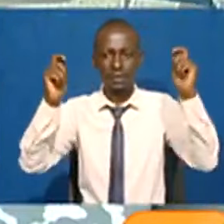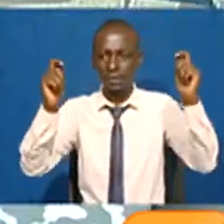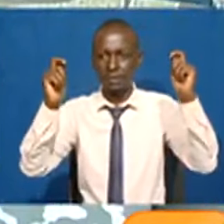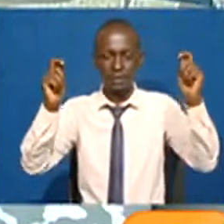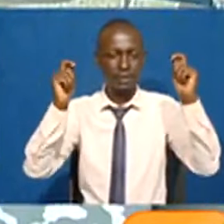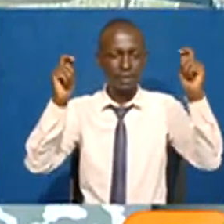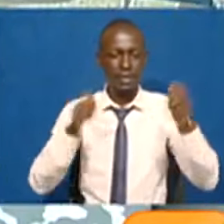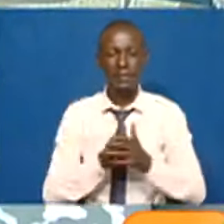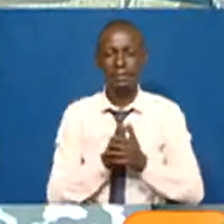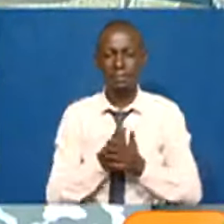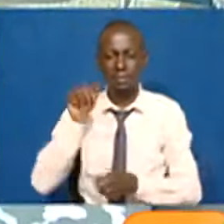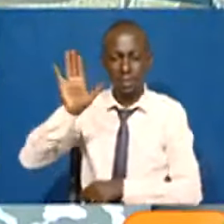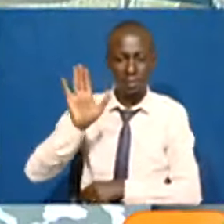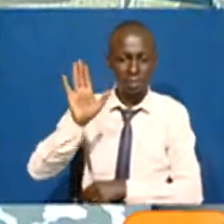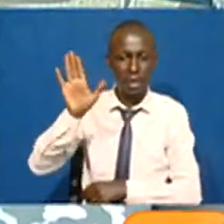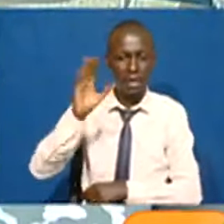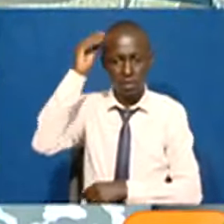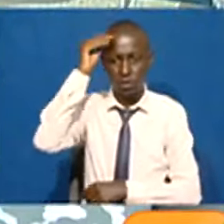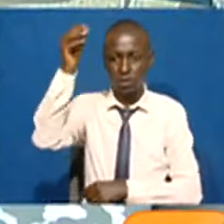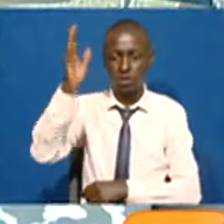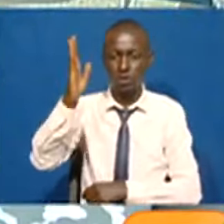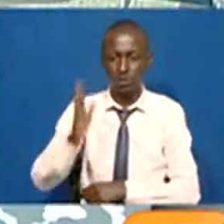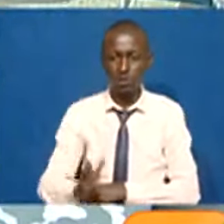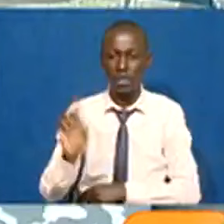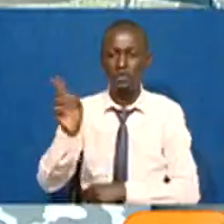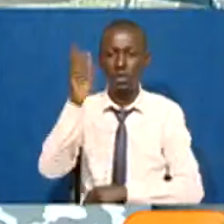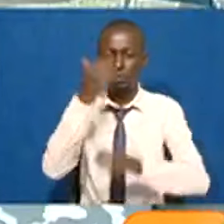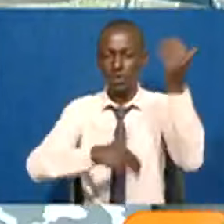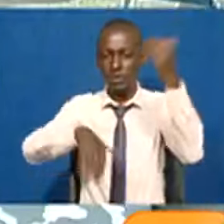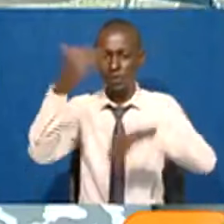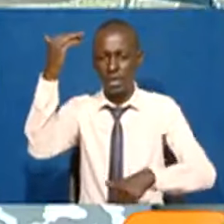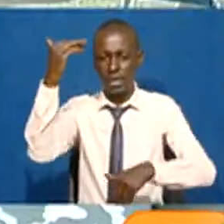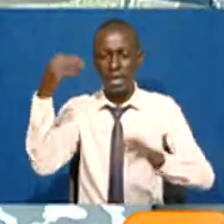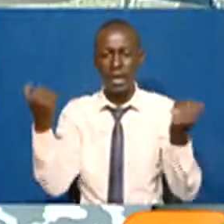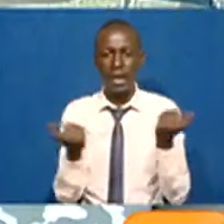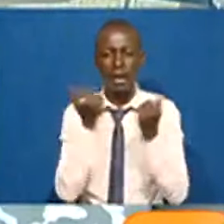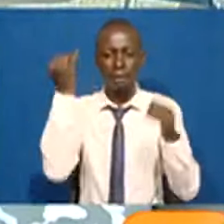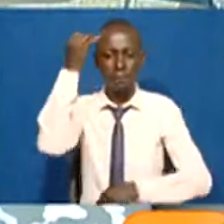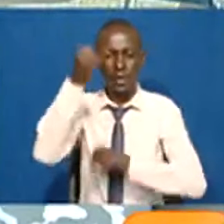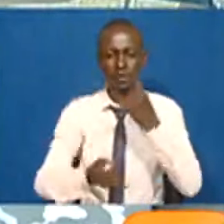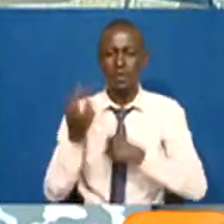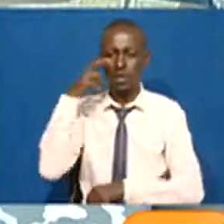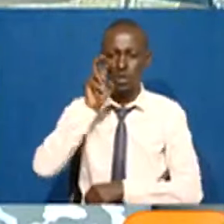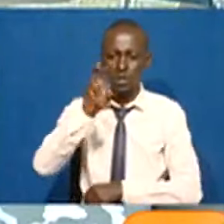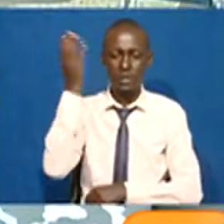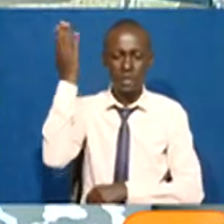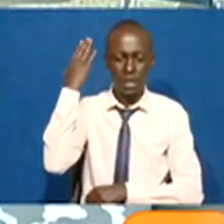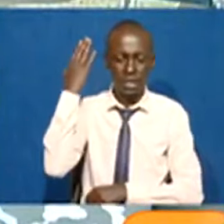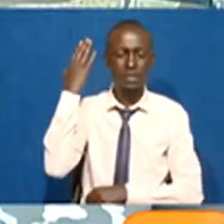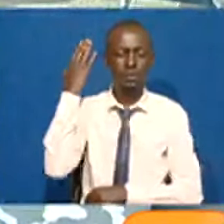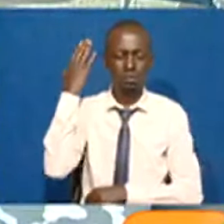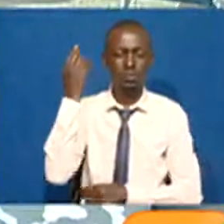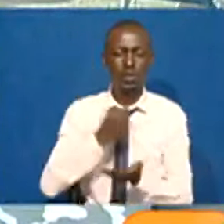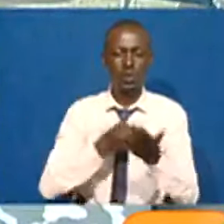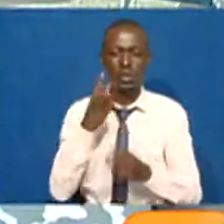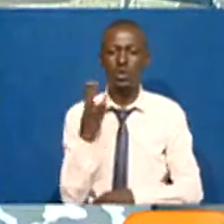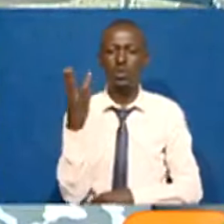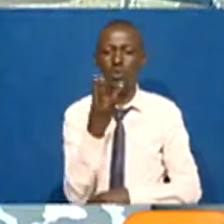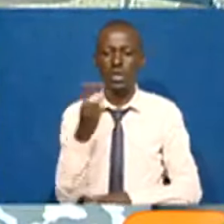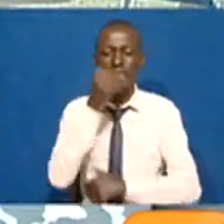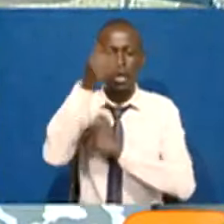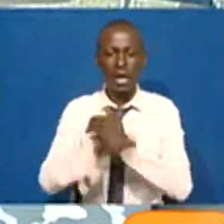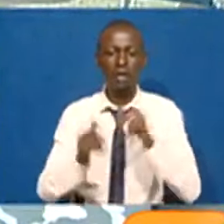Franklin Ondwari, ambaye alikuwa mwanafunzi wa chuo kikuu cha Nairobi, alionekana mara ya mwisho Jumatano iliyopita baada ya